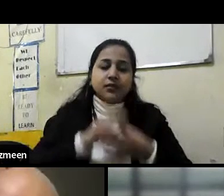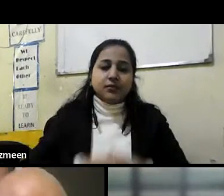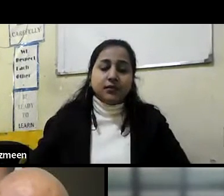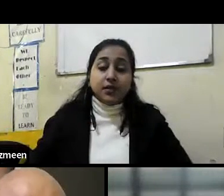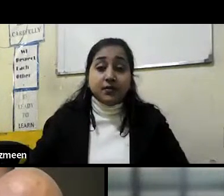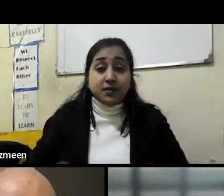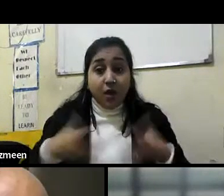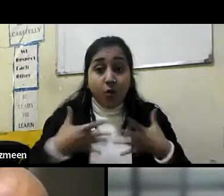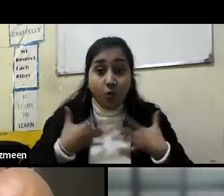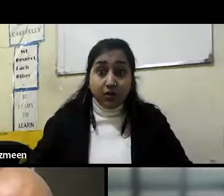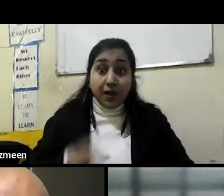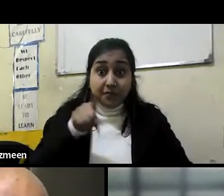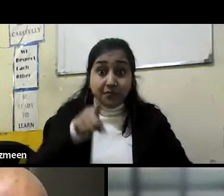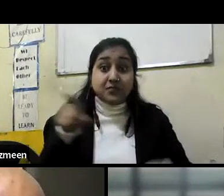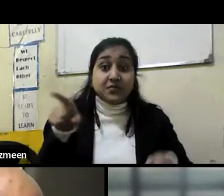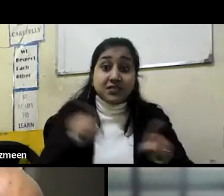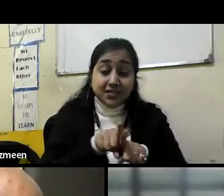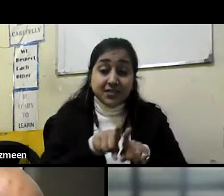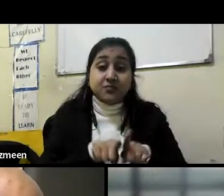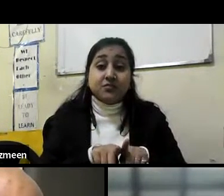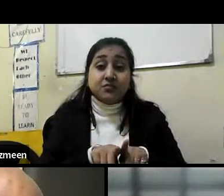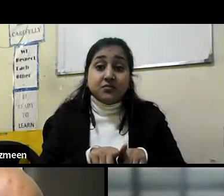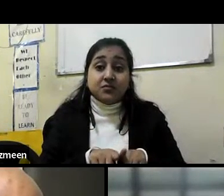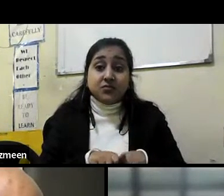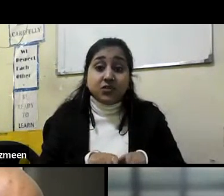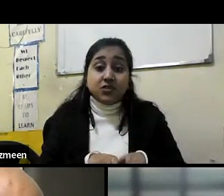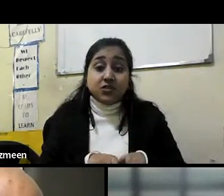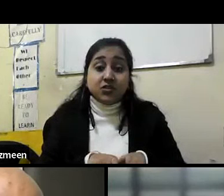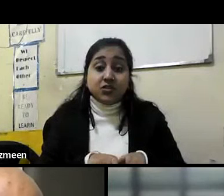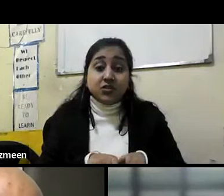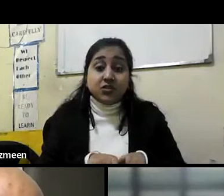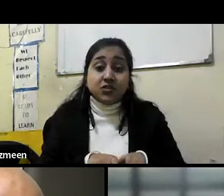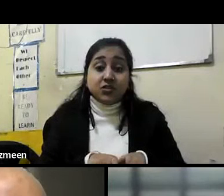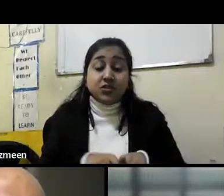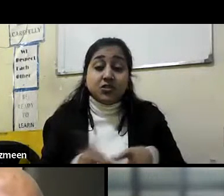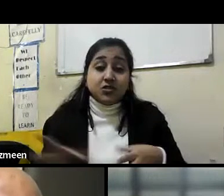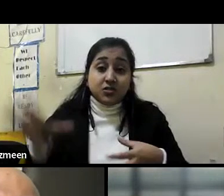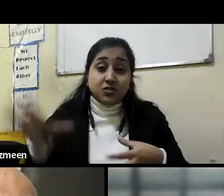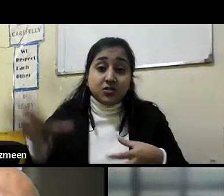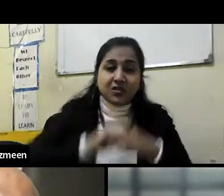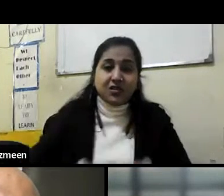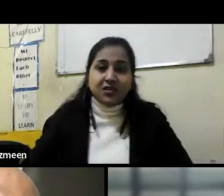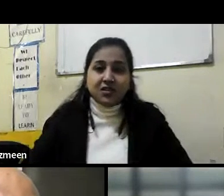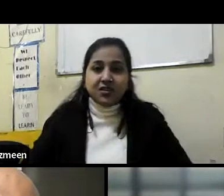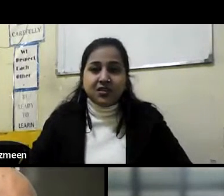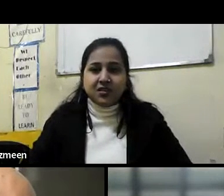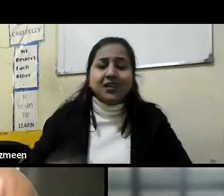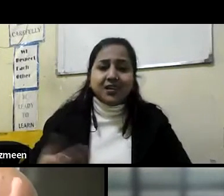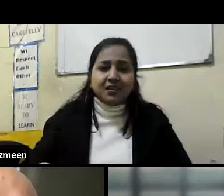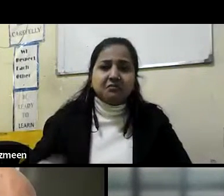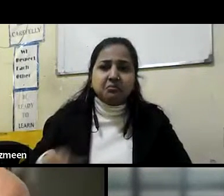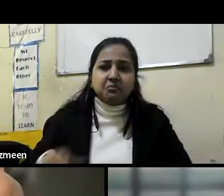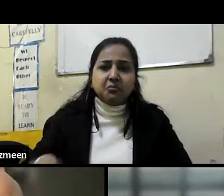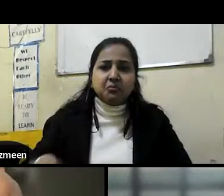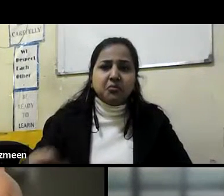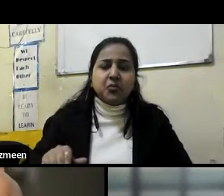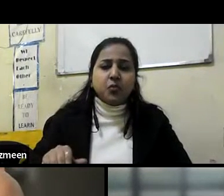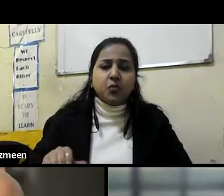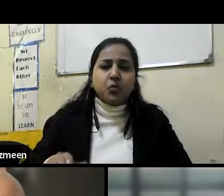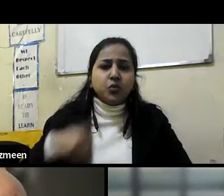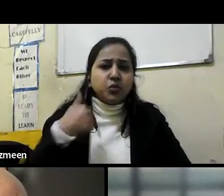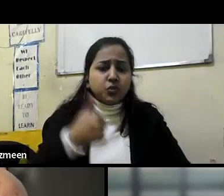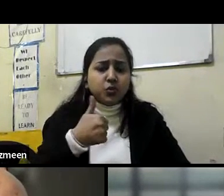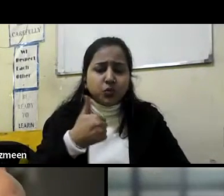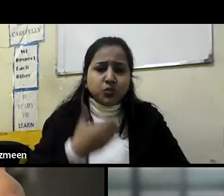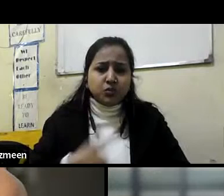ये मैसेज उनके तक पहुंचाएं, ताकि एक तरह का जैसे मूवमेंट बन जाए, और मूवमेंट भी फॉर अ गुड कॉज.